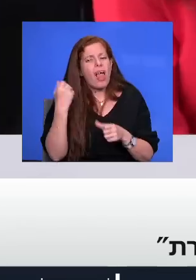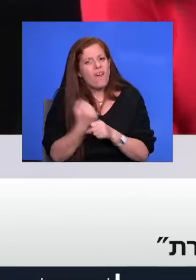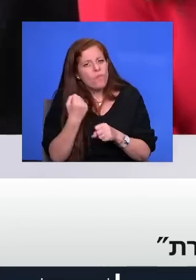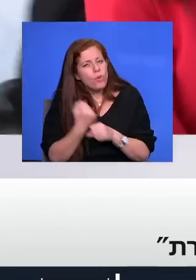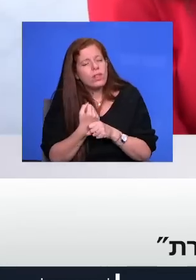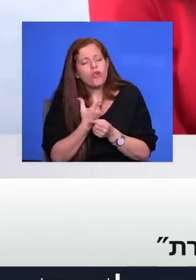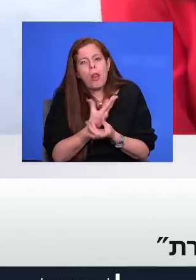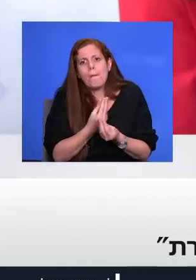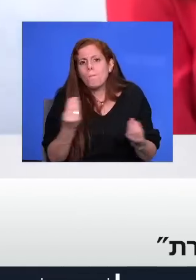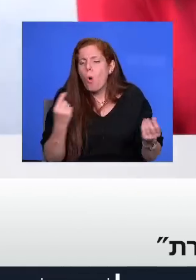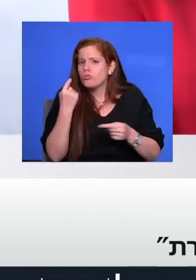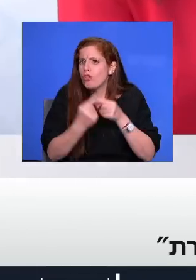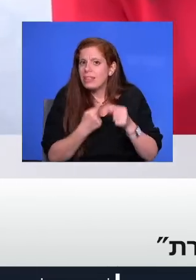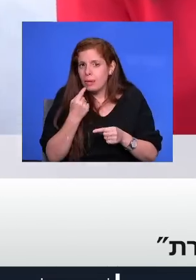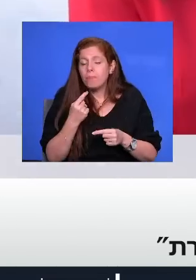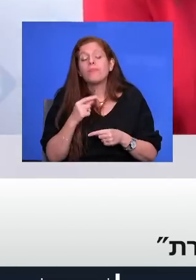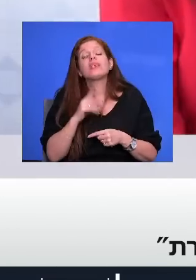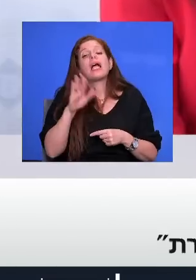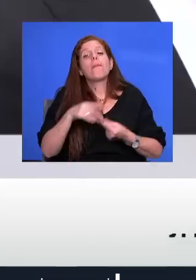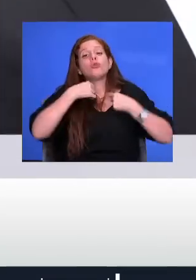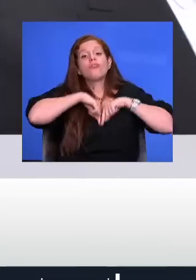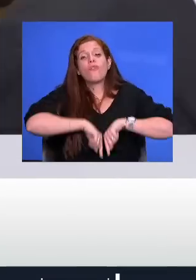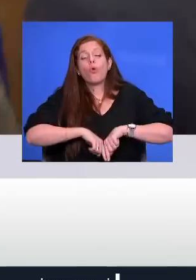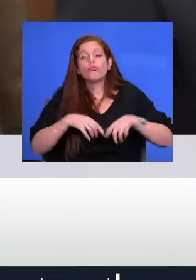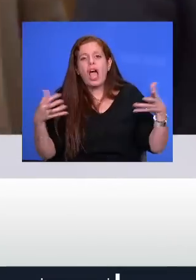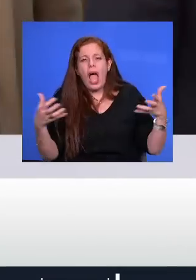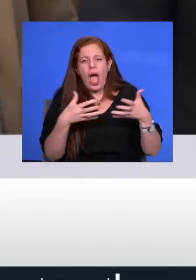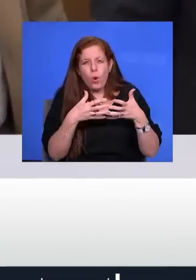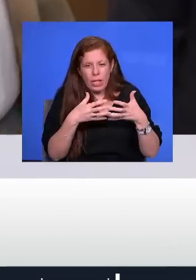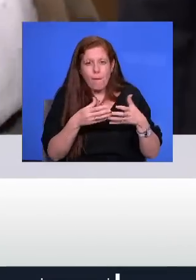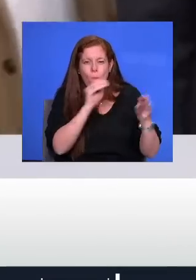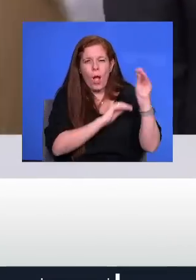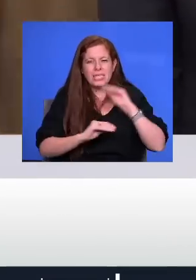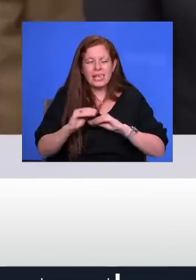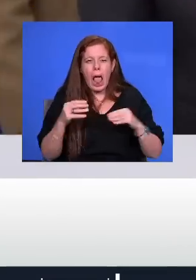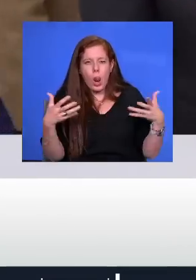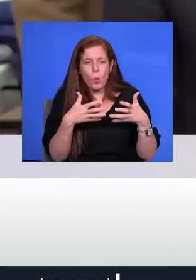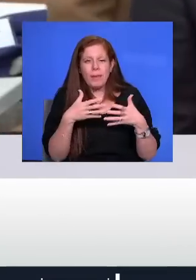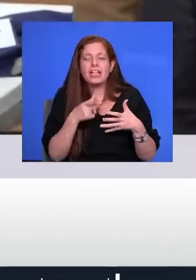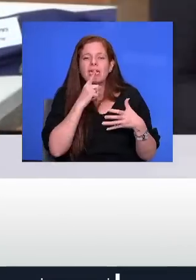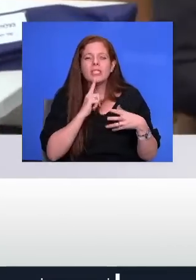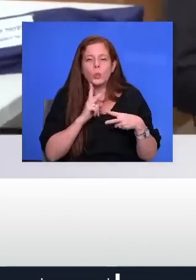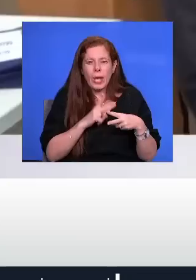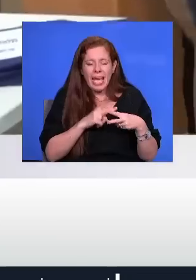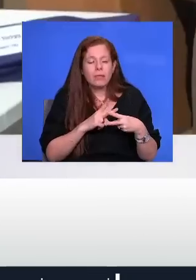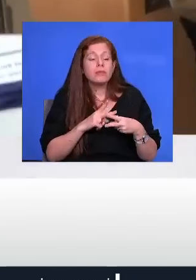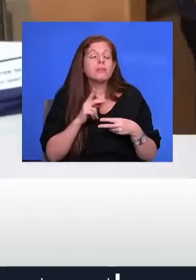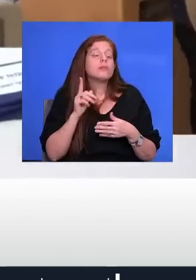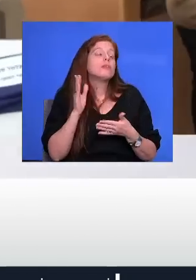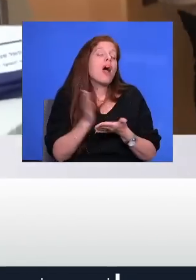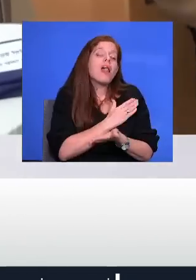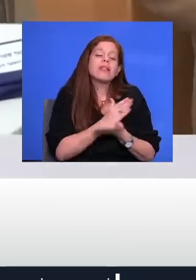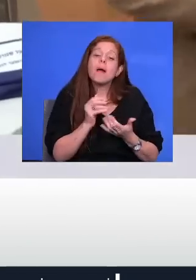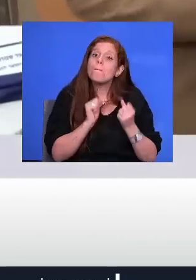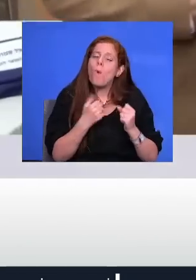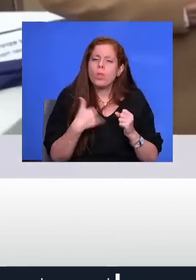המון שנים. אומר גם יושב ראש האגודה, המועצה הלאומית לסוכרת, מדובר בהחלטה מאוד קשה. יש 600